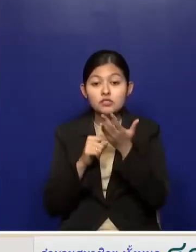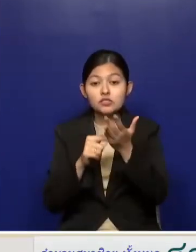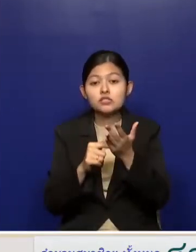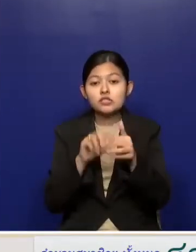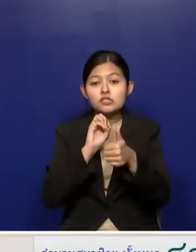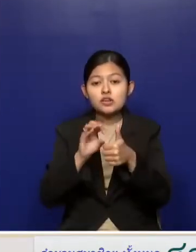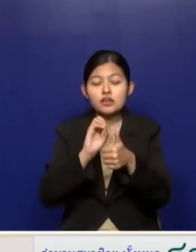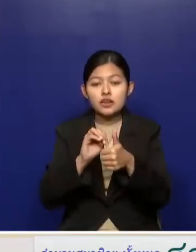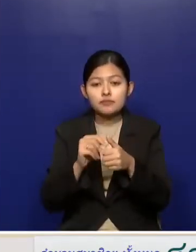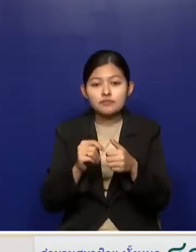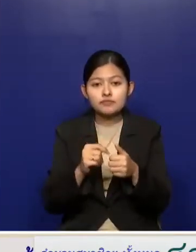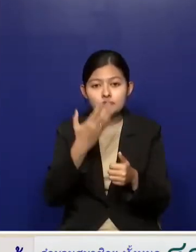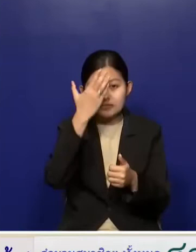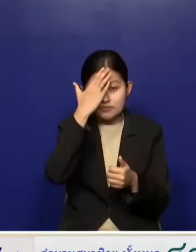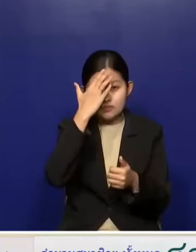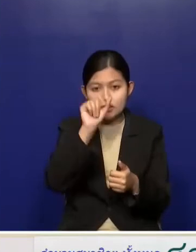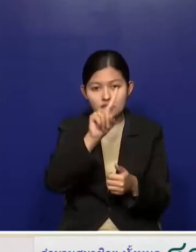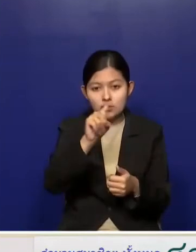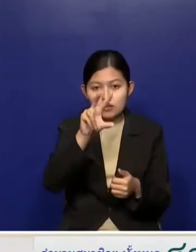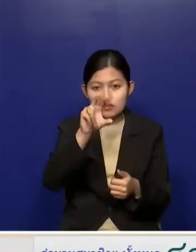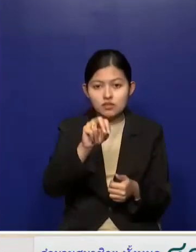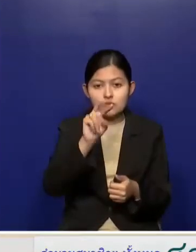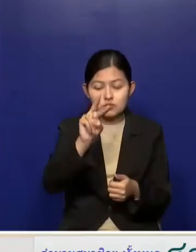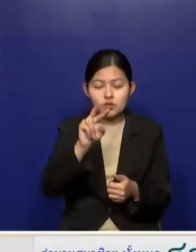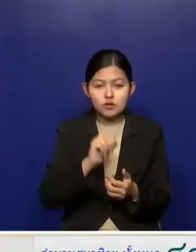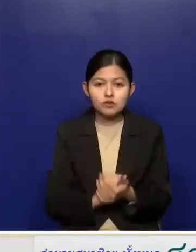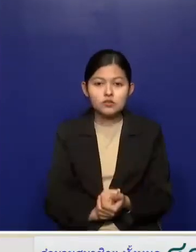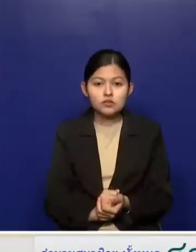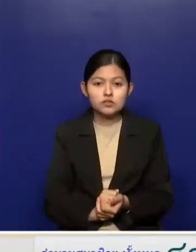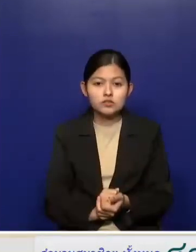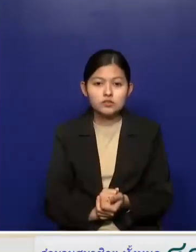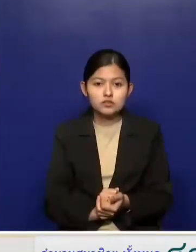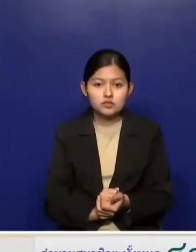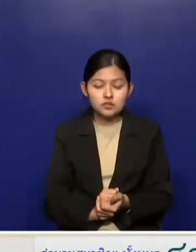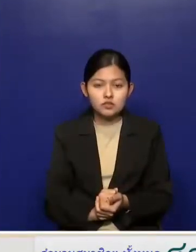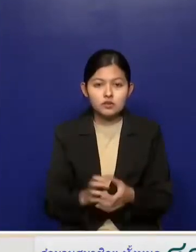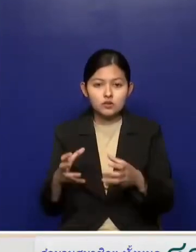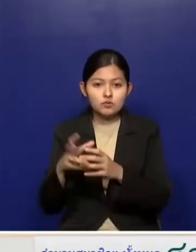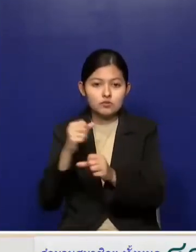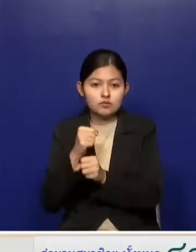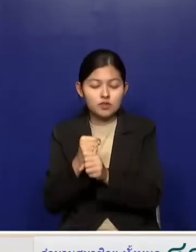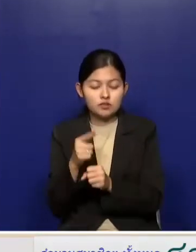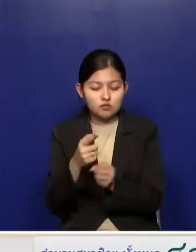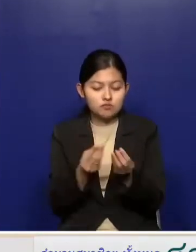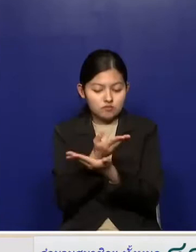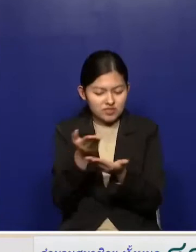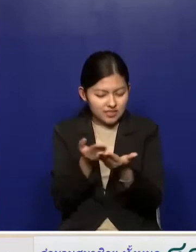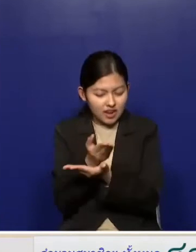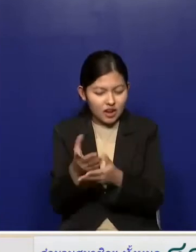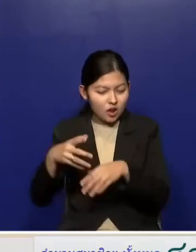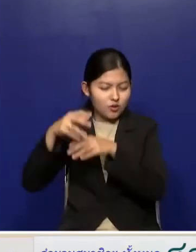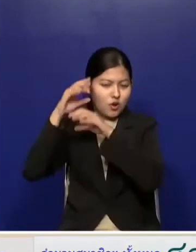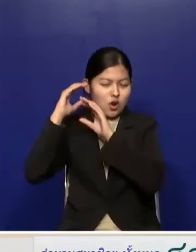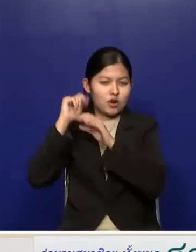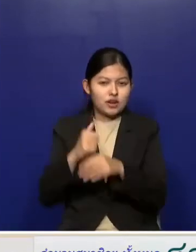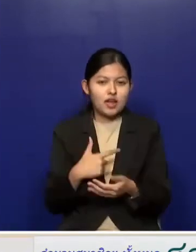ารี่จะดูแล122 เช่นัน นะคะนวยงารระดบนายบายควรีการพิชารณาทบทวนว่าก